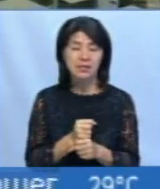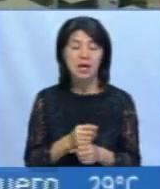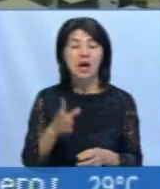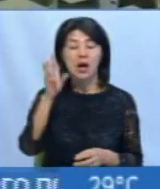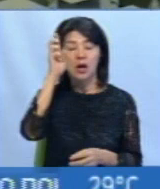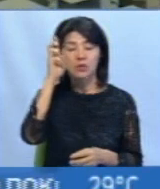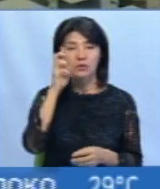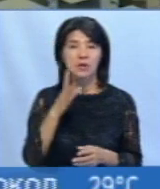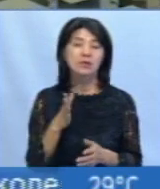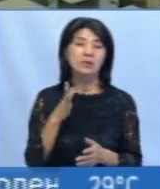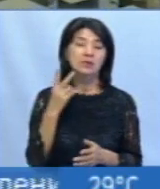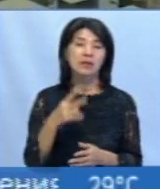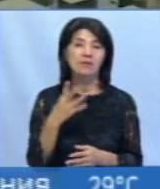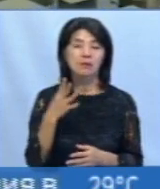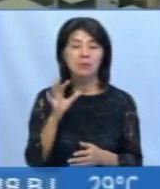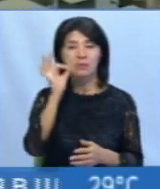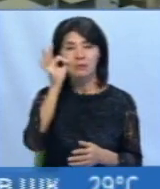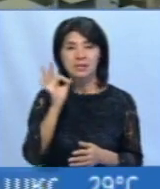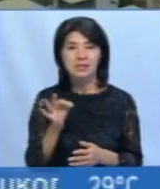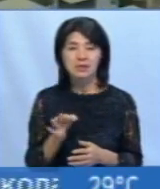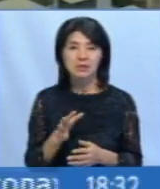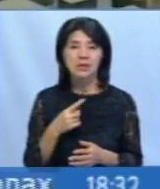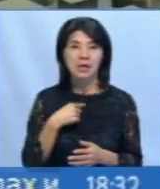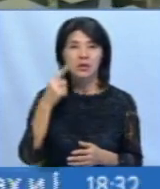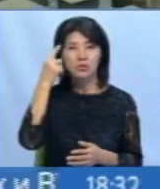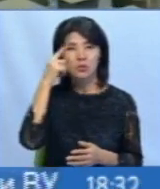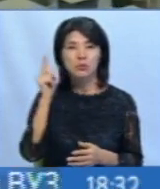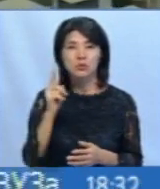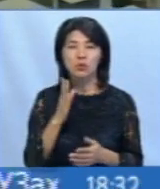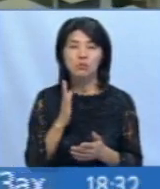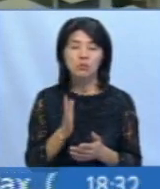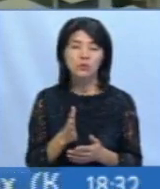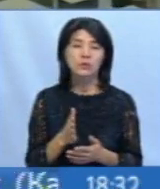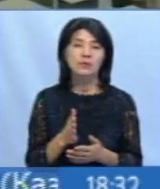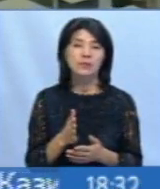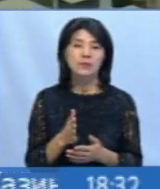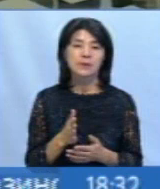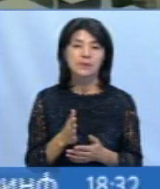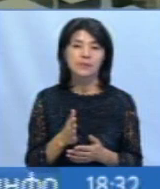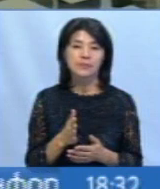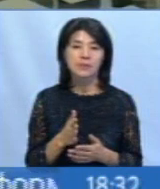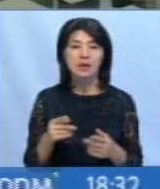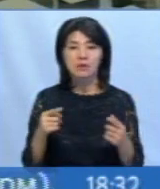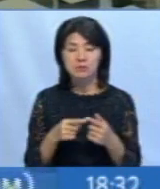служащих на 25%. Да, то есть это, я думаю, очень будет эффективно, так как действительно